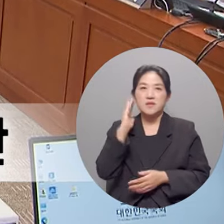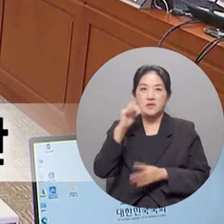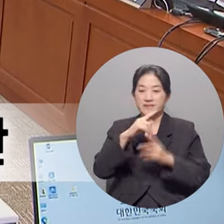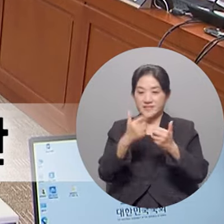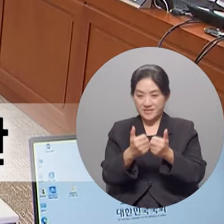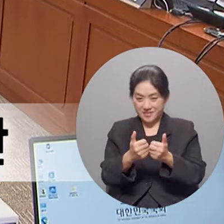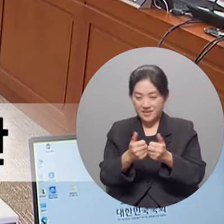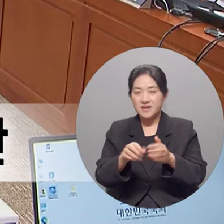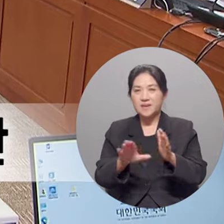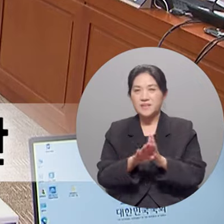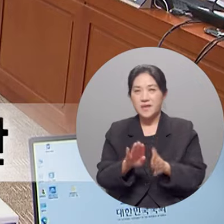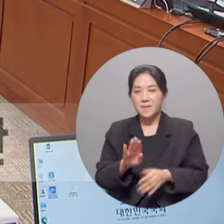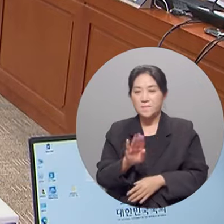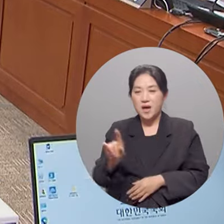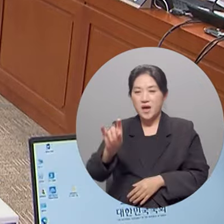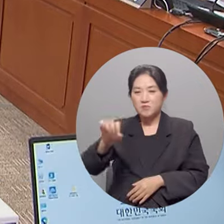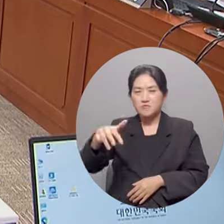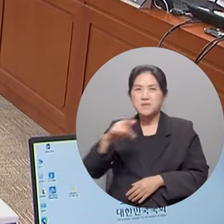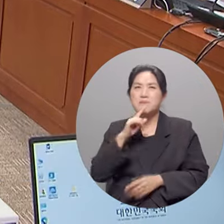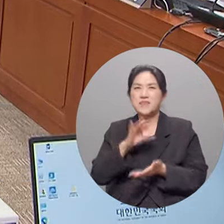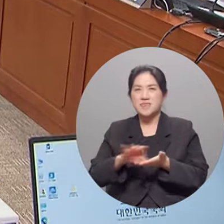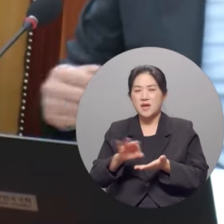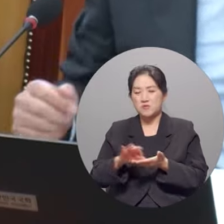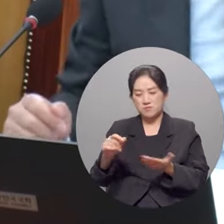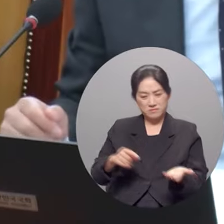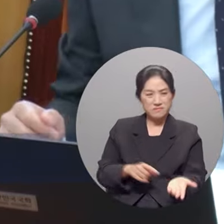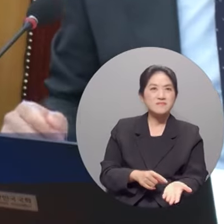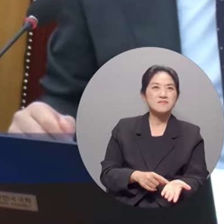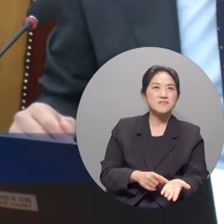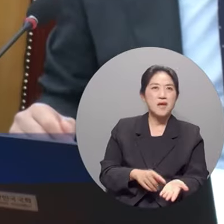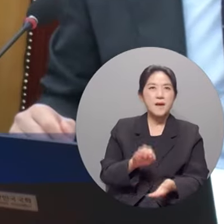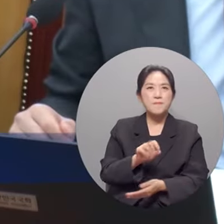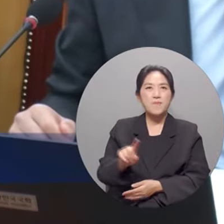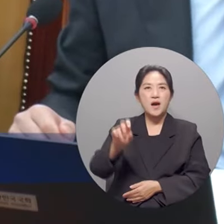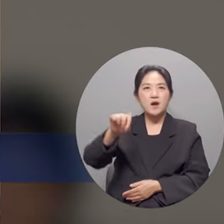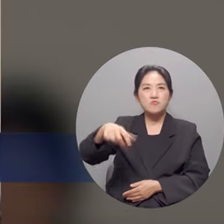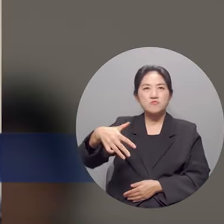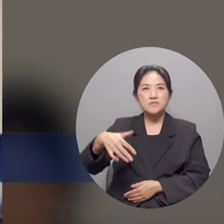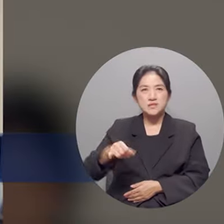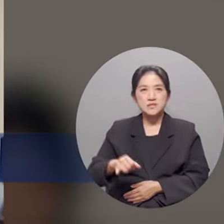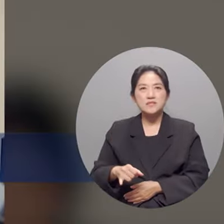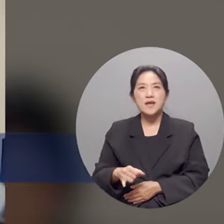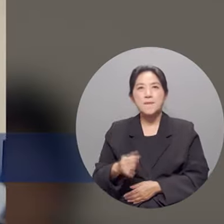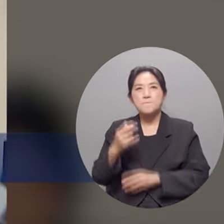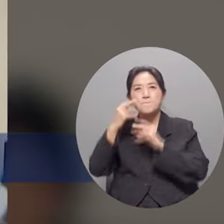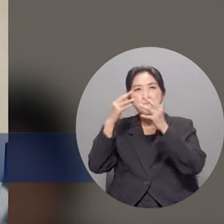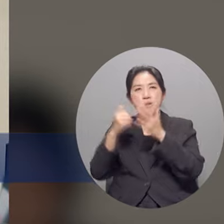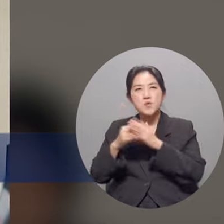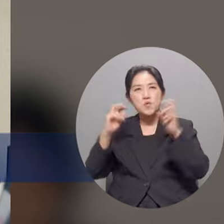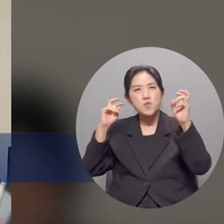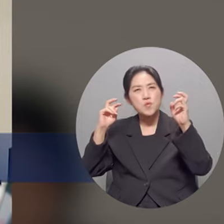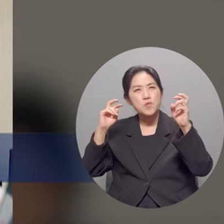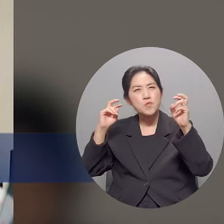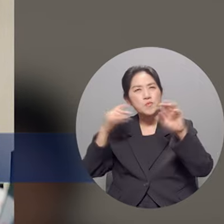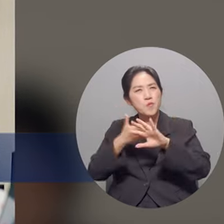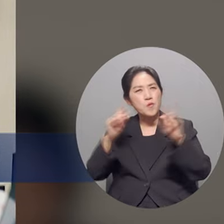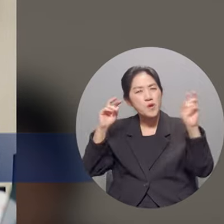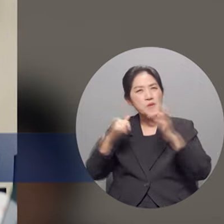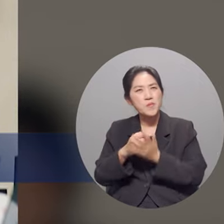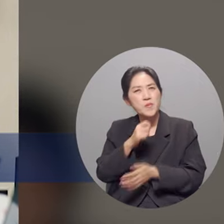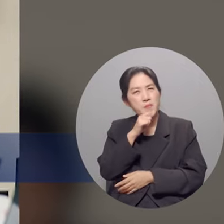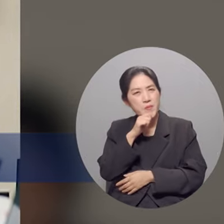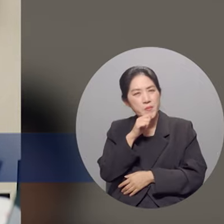국회 국정감사장에 소환됐습니다 파우치네 외국 회사 그 뭐